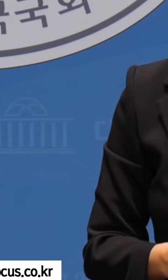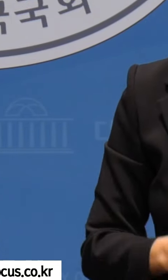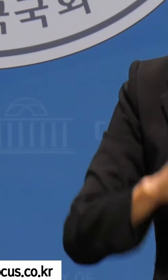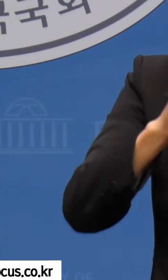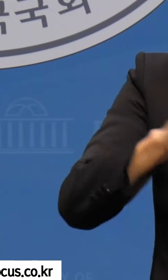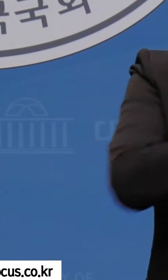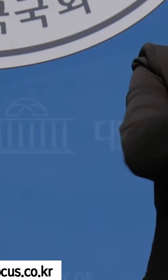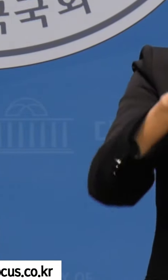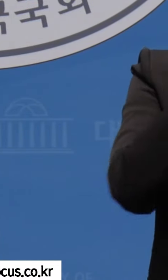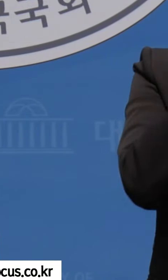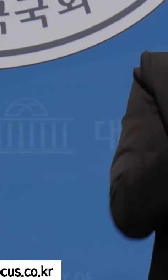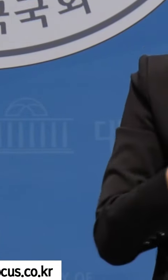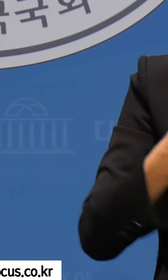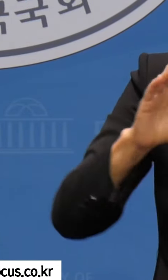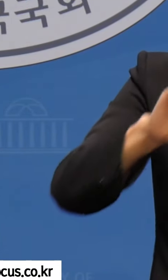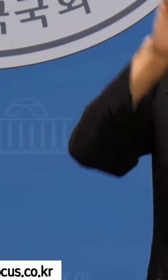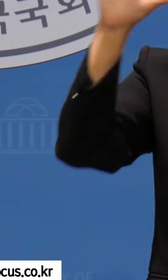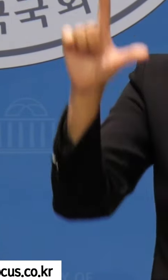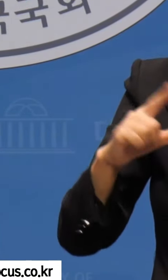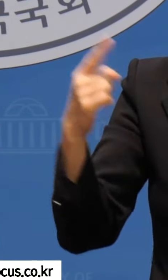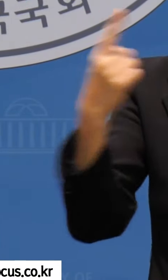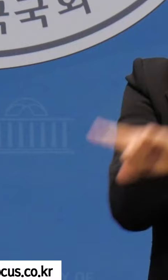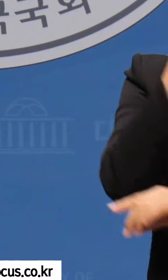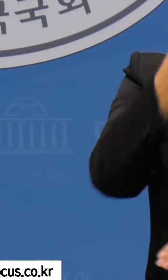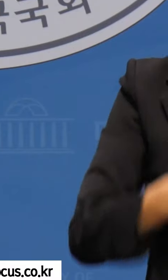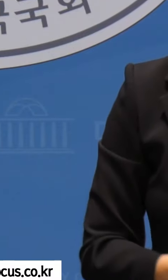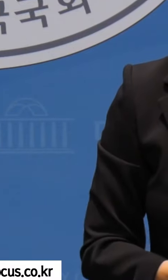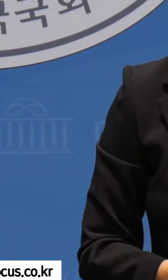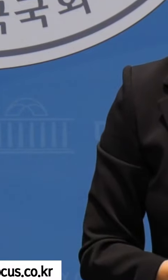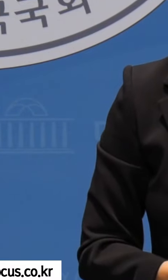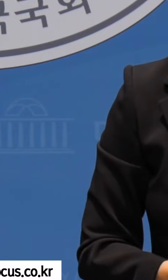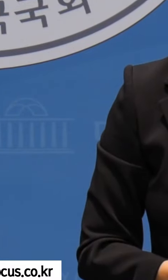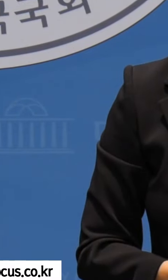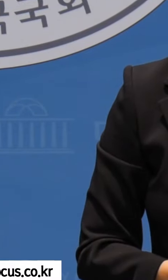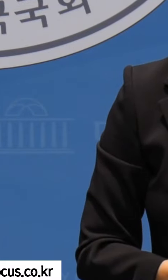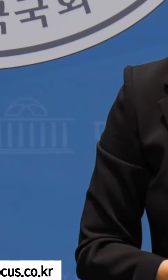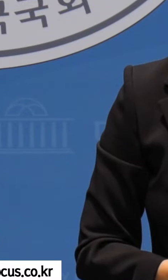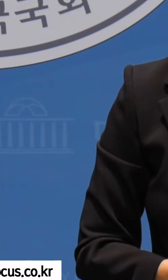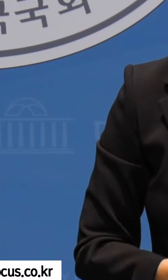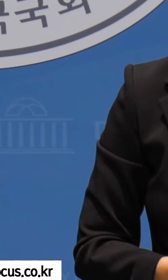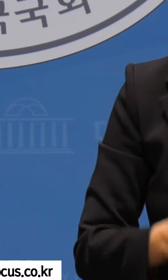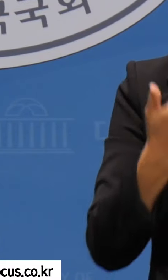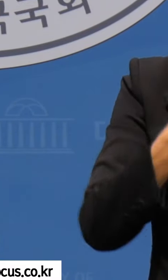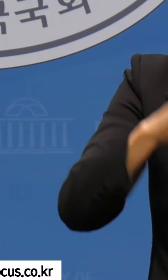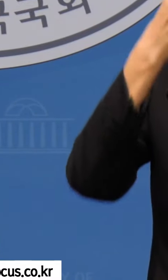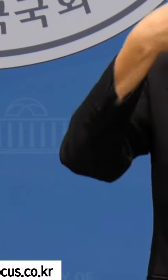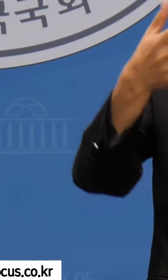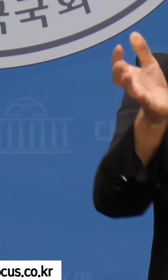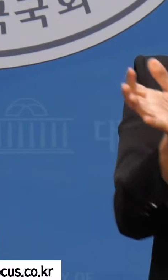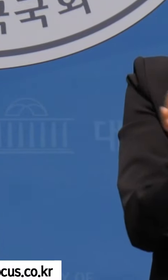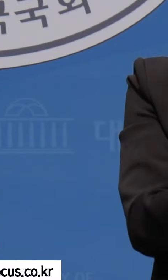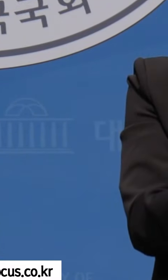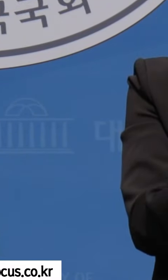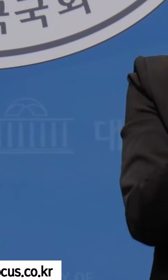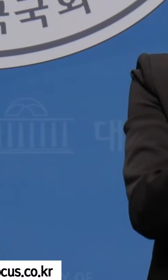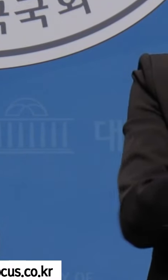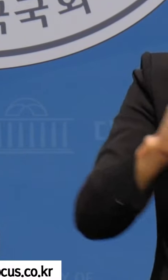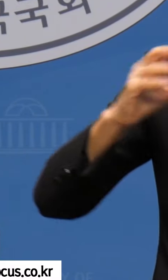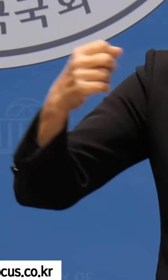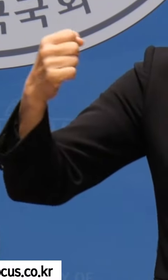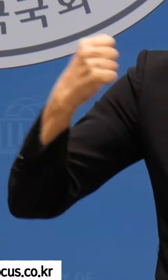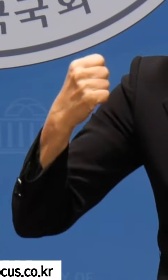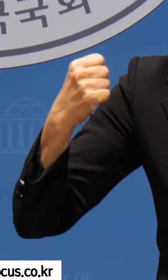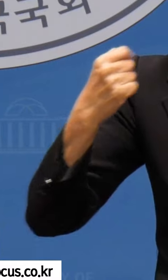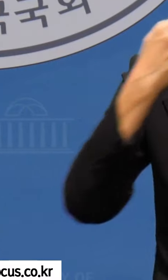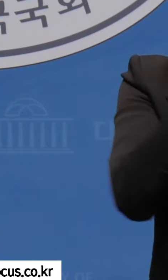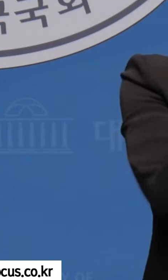행복하고 민생이 달라질 수가 있습니다 개혁 신당은 국민의 힘과 더불어